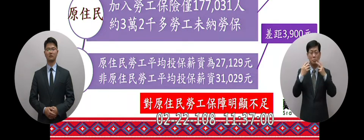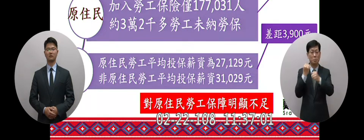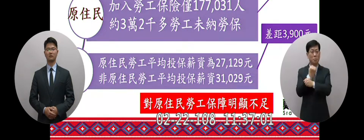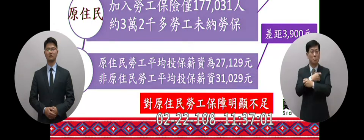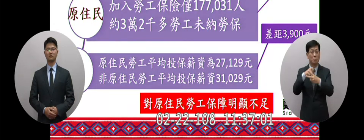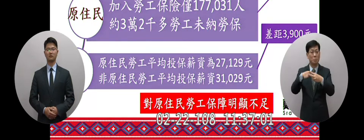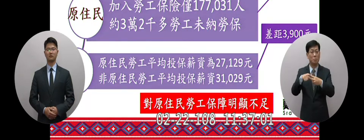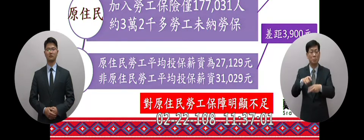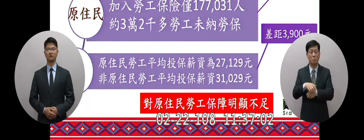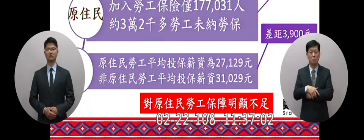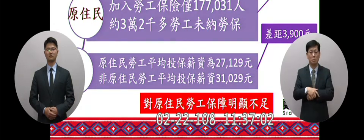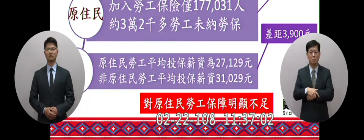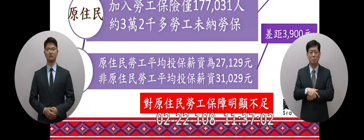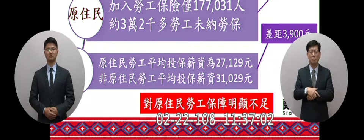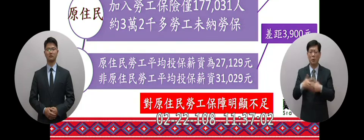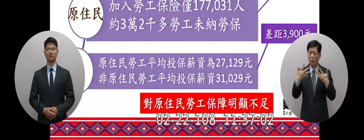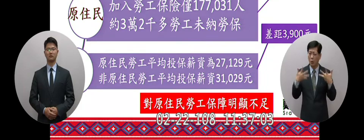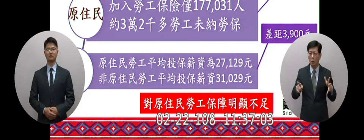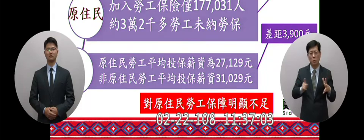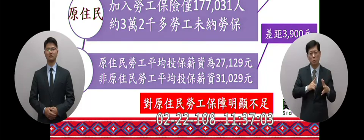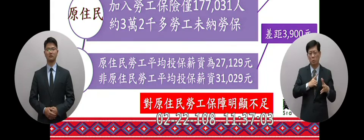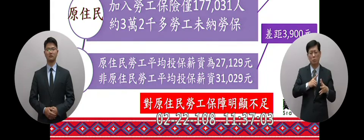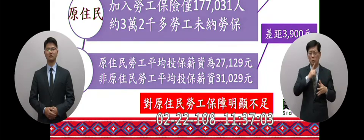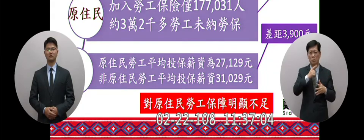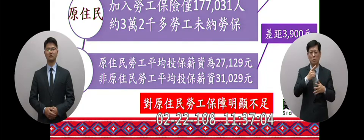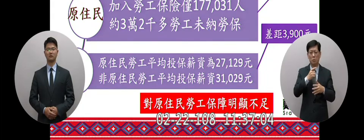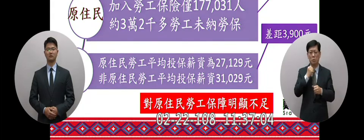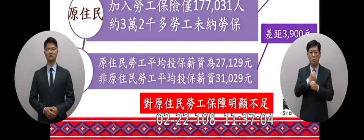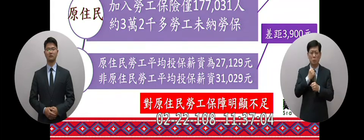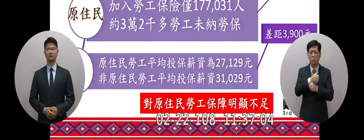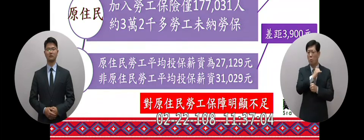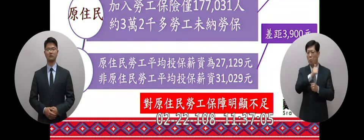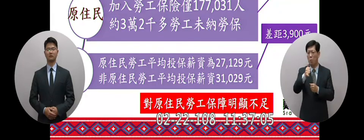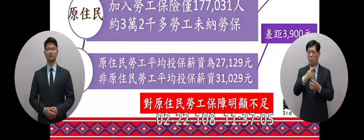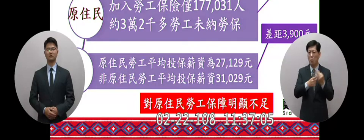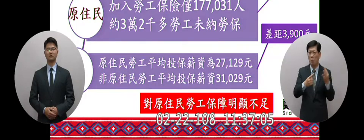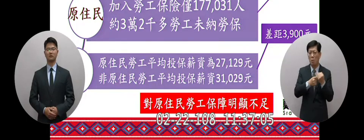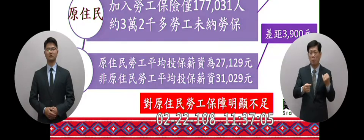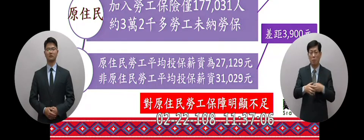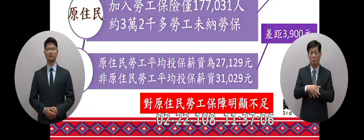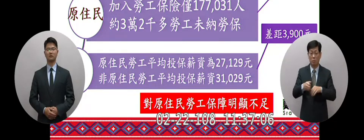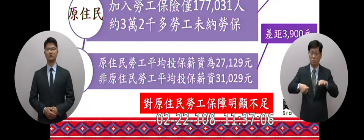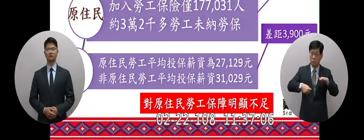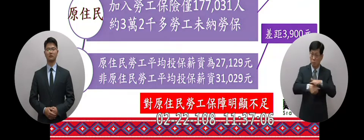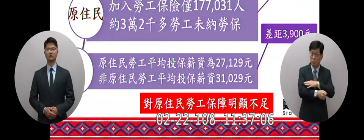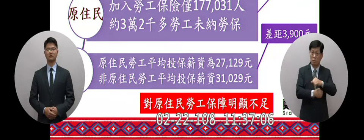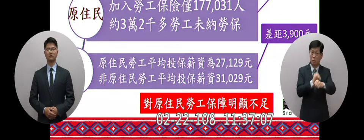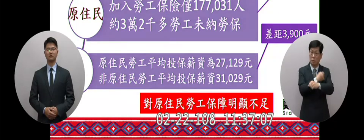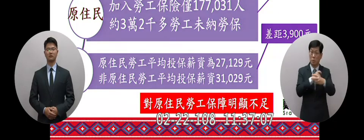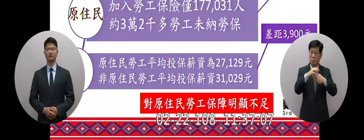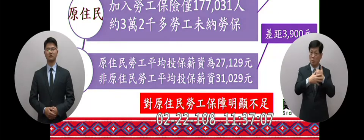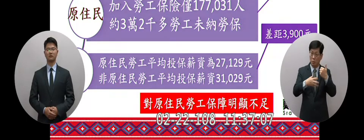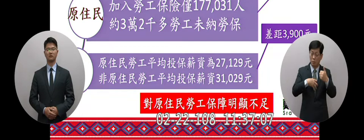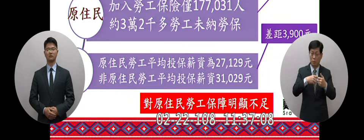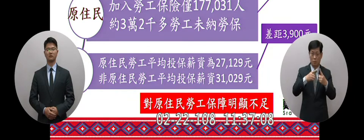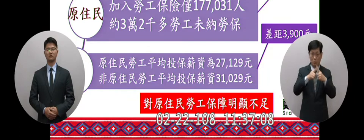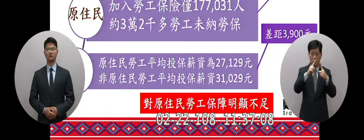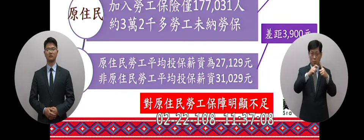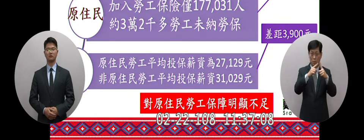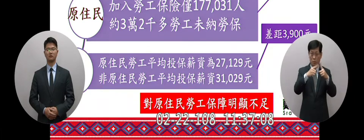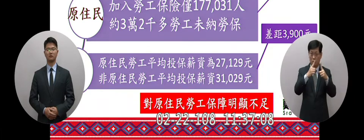工，因为很多都是无一定雇主，而原住民劳工啊加入劳保的有